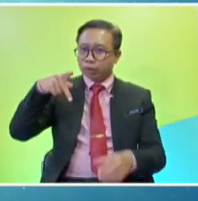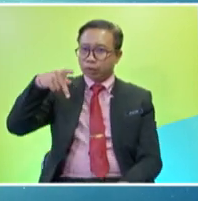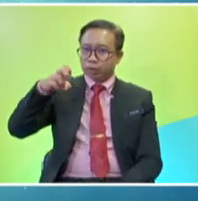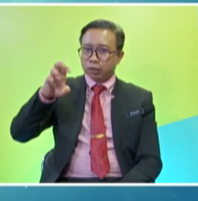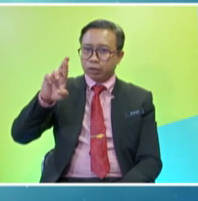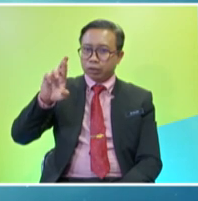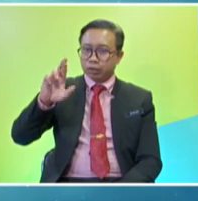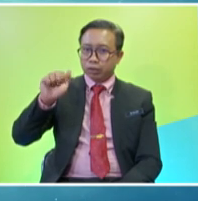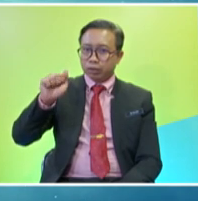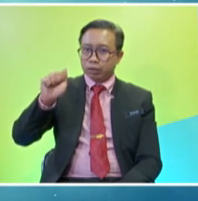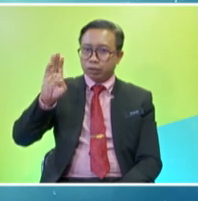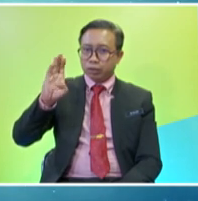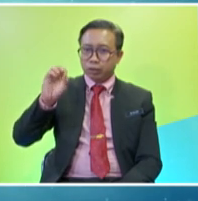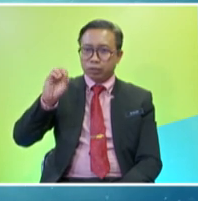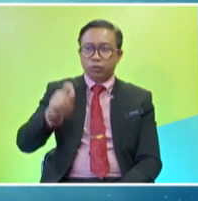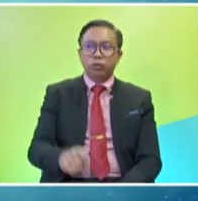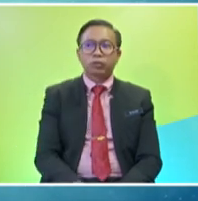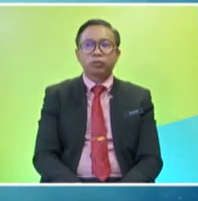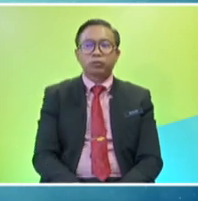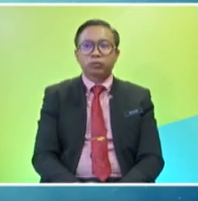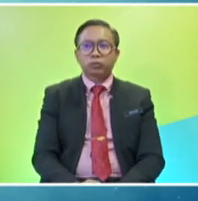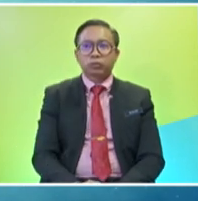perabot lagi ada lagi